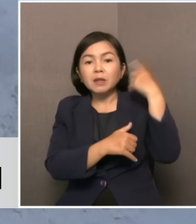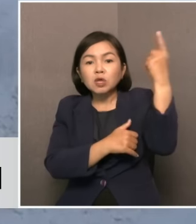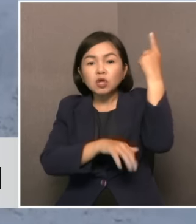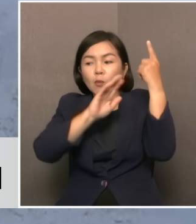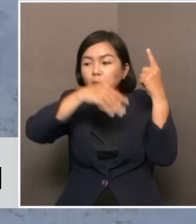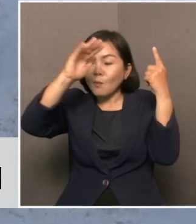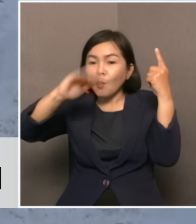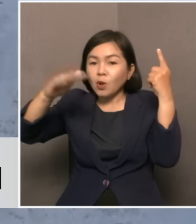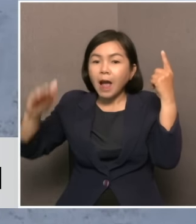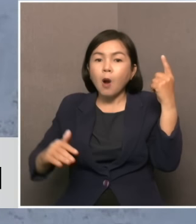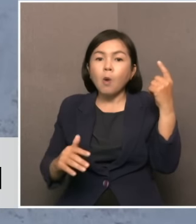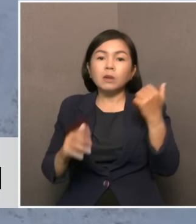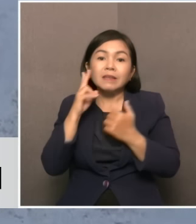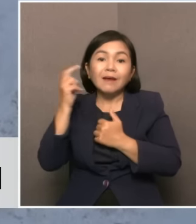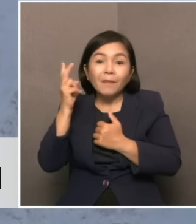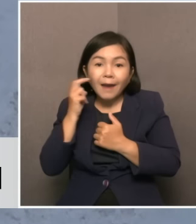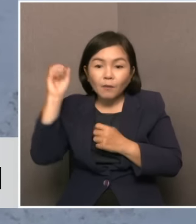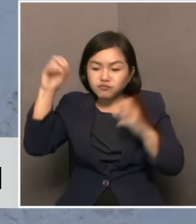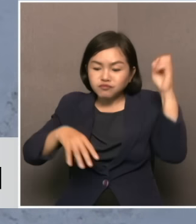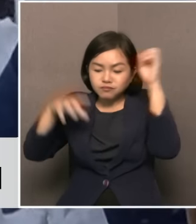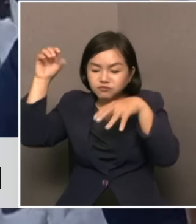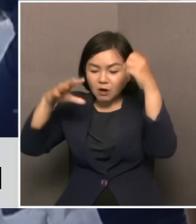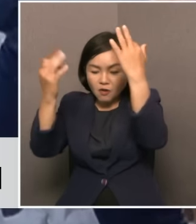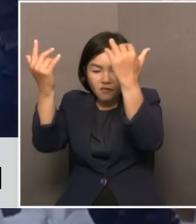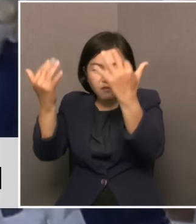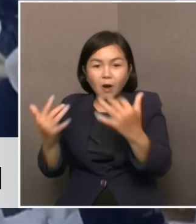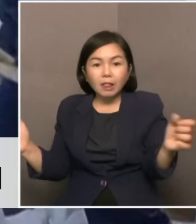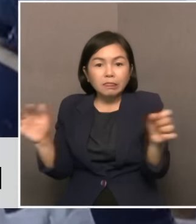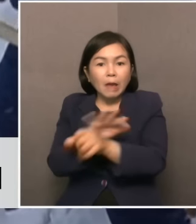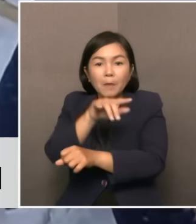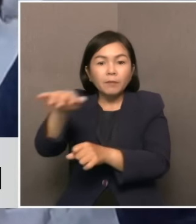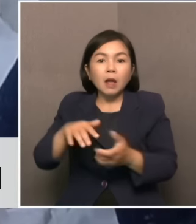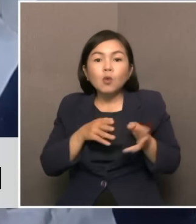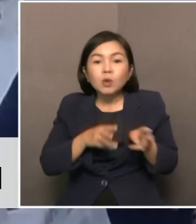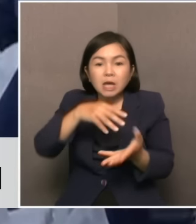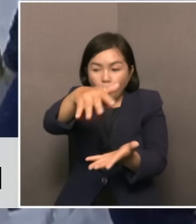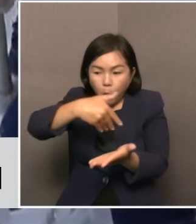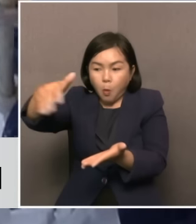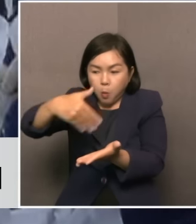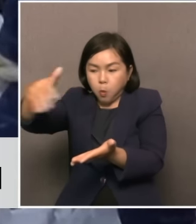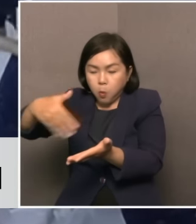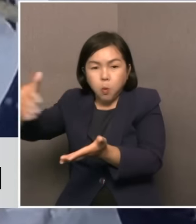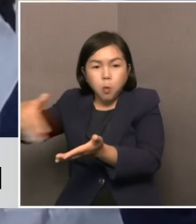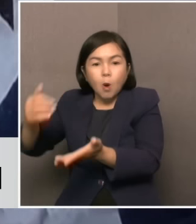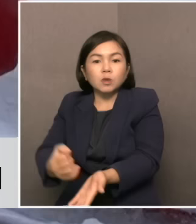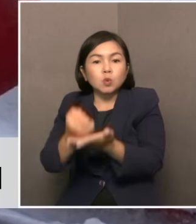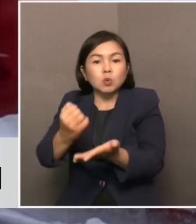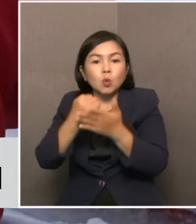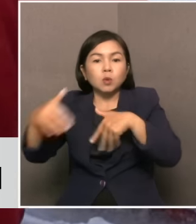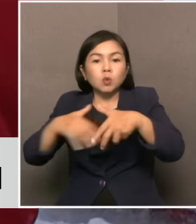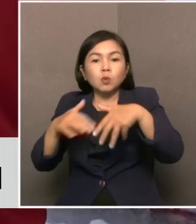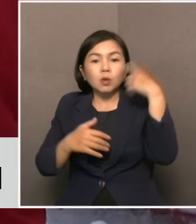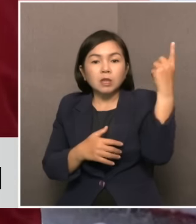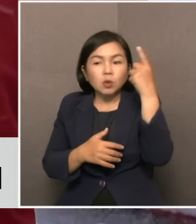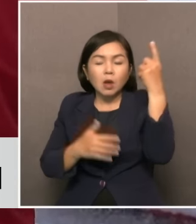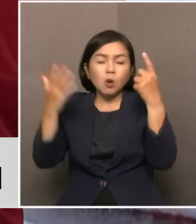ที่หิมะบนถนนใกล้กับจุดชมวิวคานาสถูกเก็บกวาดออกไปทั้งหมดครับหิมะตกหนักในซินเจียงอุยกูตั้งแต่วัน